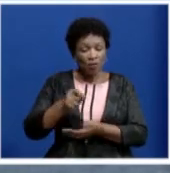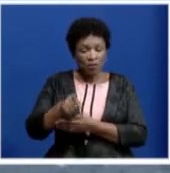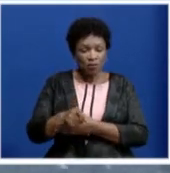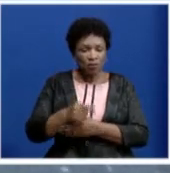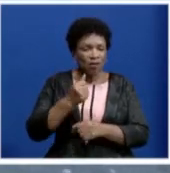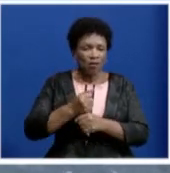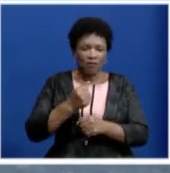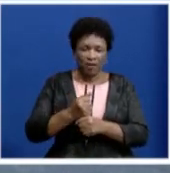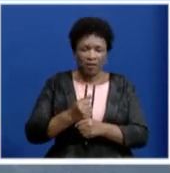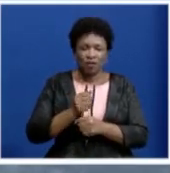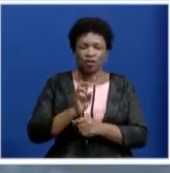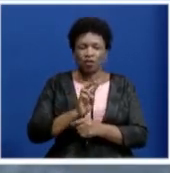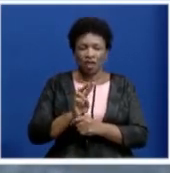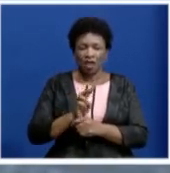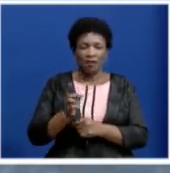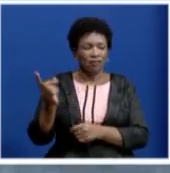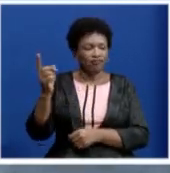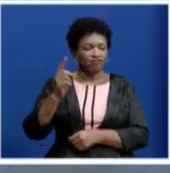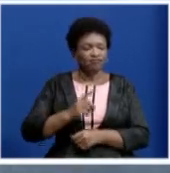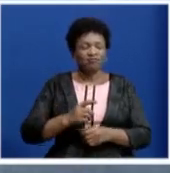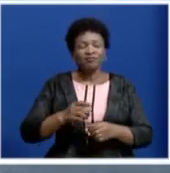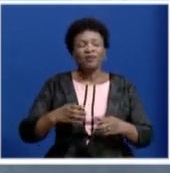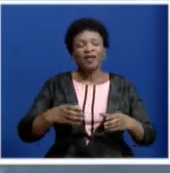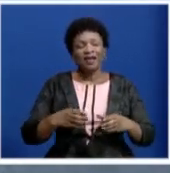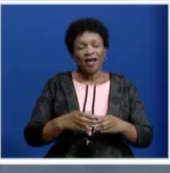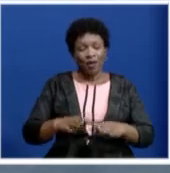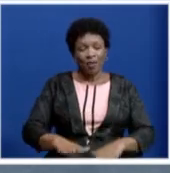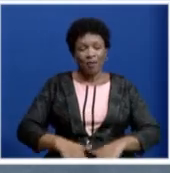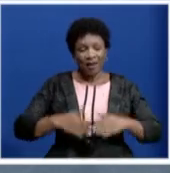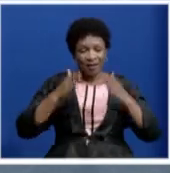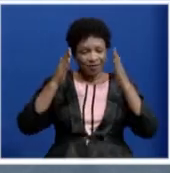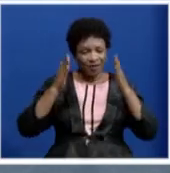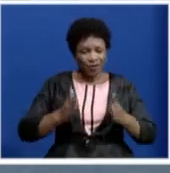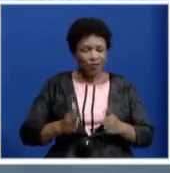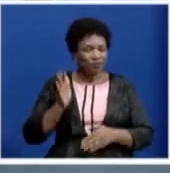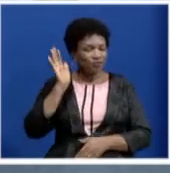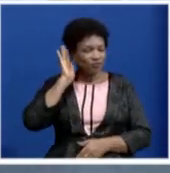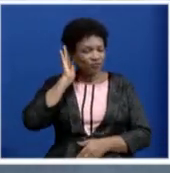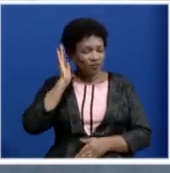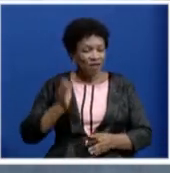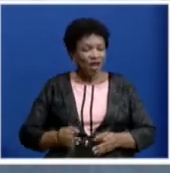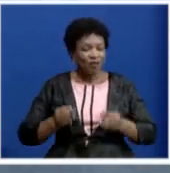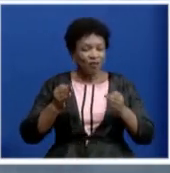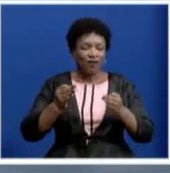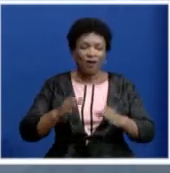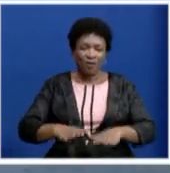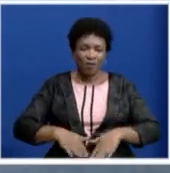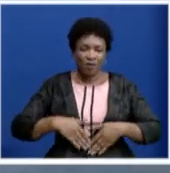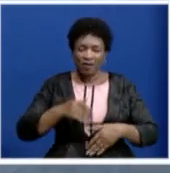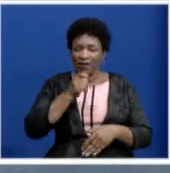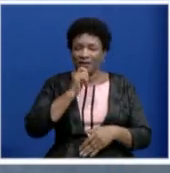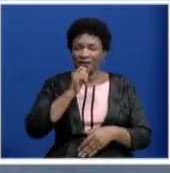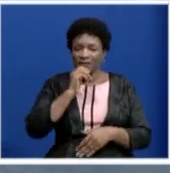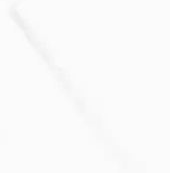kufa chema kuti tena kik baraz kuu kwa aj kik rufa wabe hao upendo michael azam